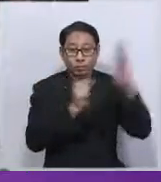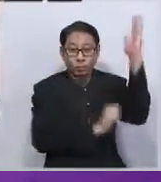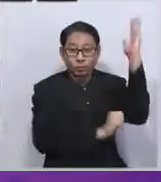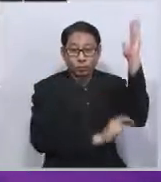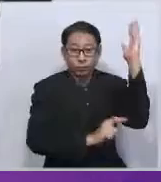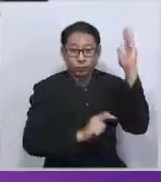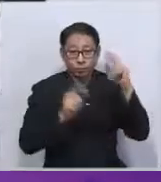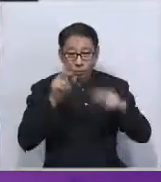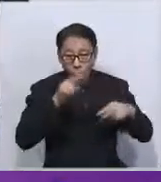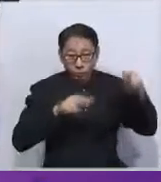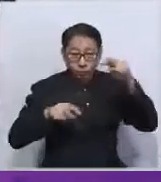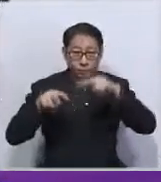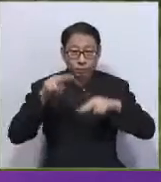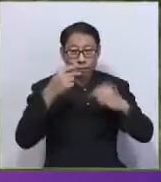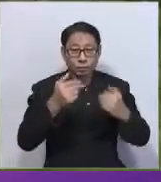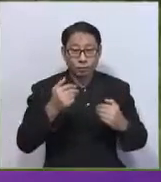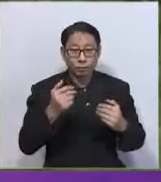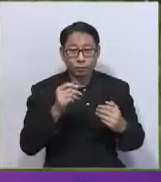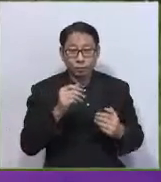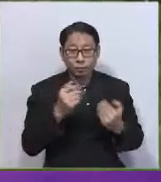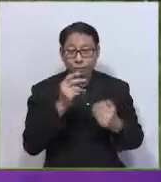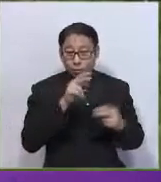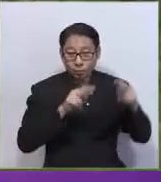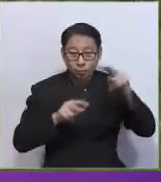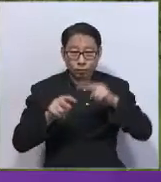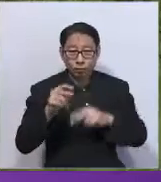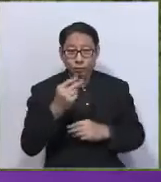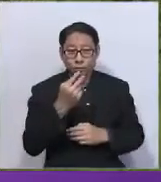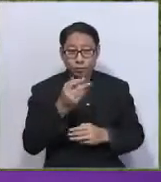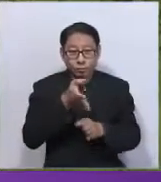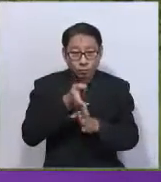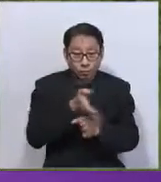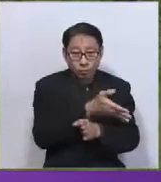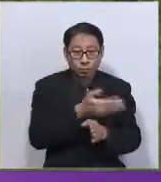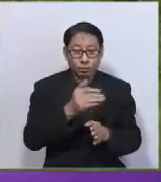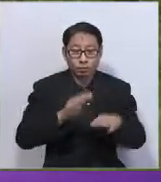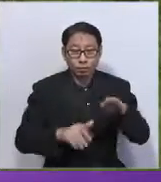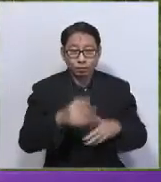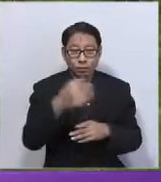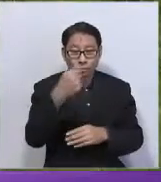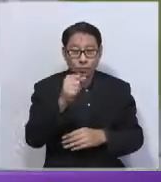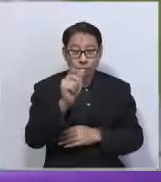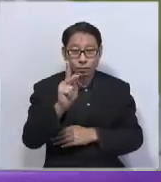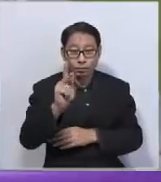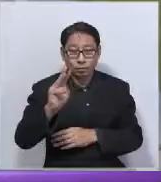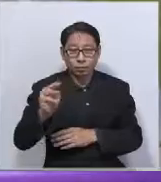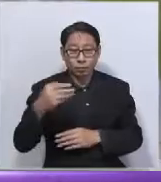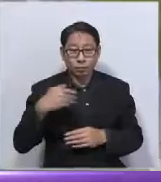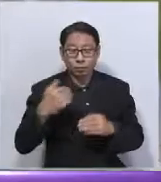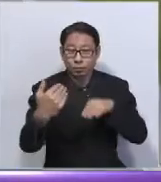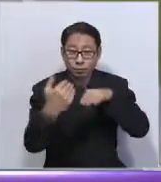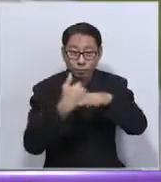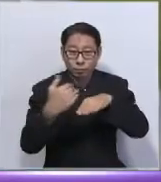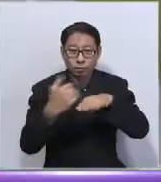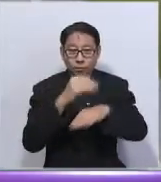เข้าไปในพื้นที่ค่ะแต่ระหว่างที่เดินทางเนี่ยก่อนถึงจุดเกิดเหตุประมาณ10กิโลเมตรบริเวณริมถนนส